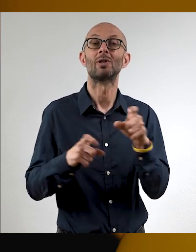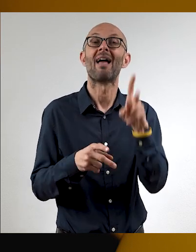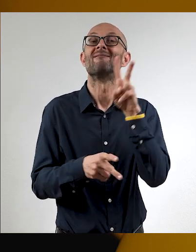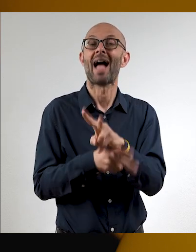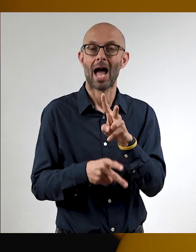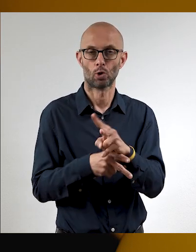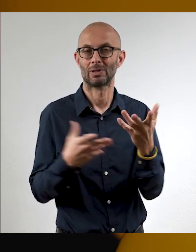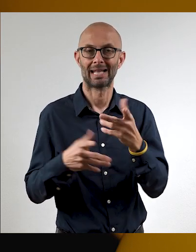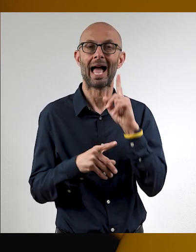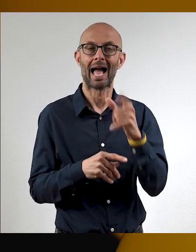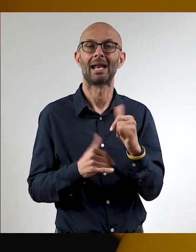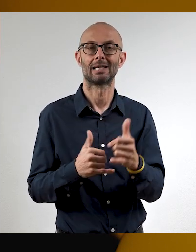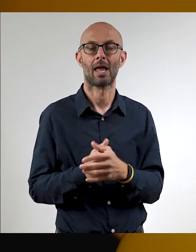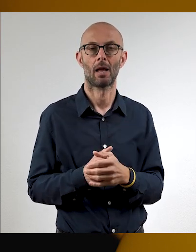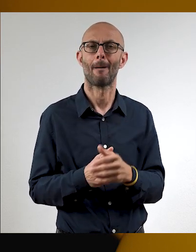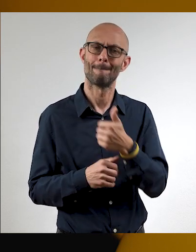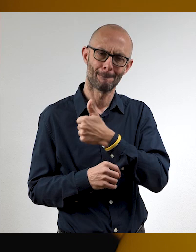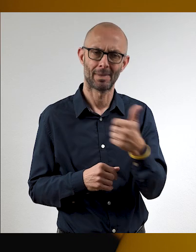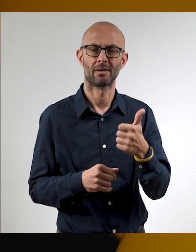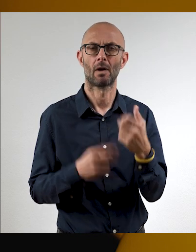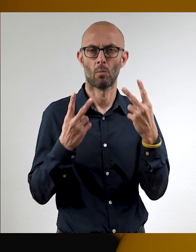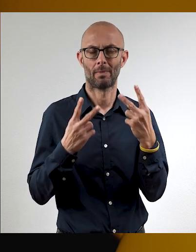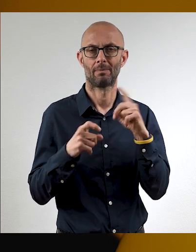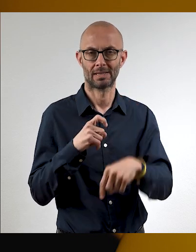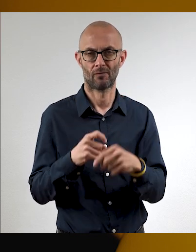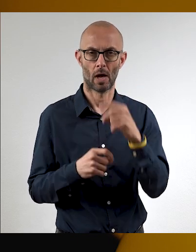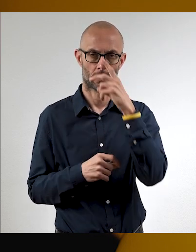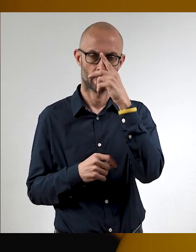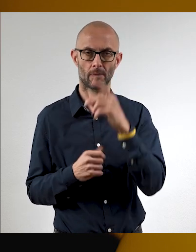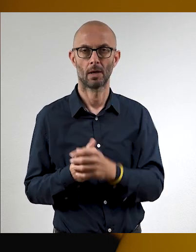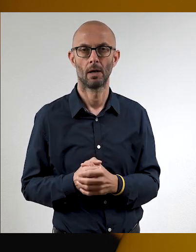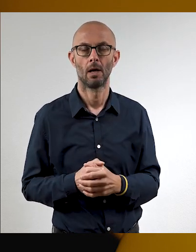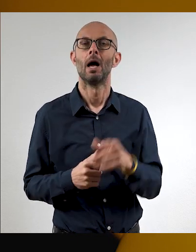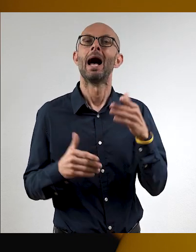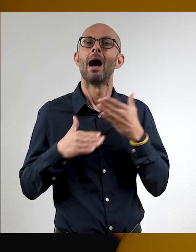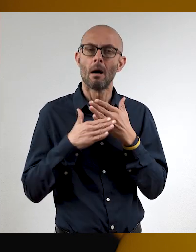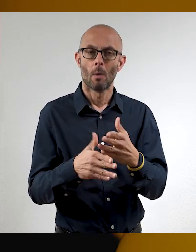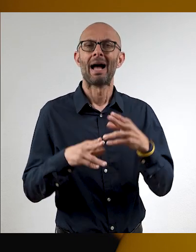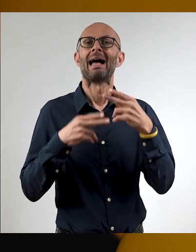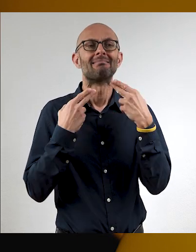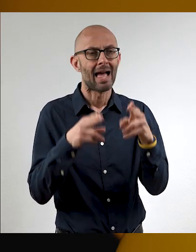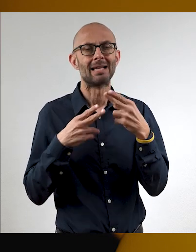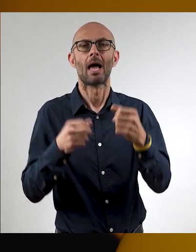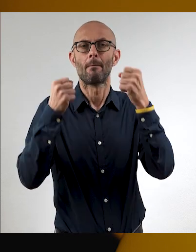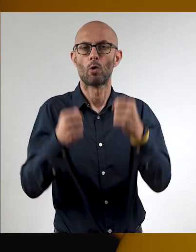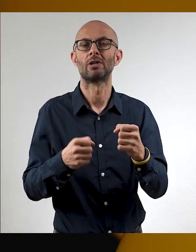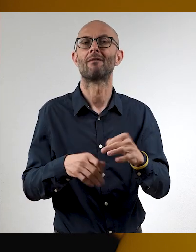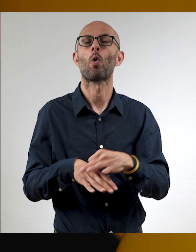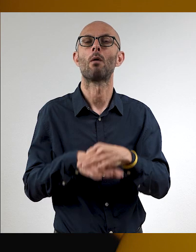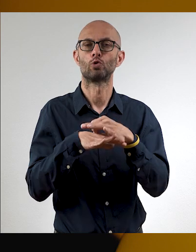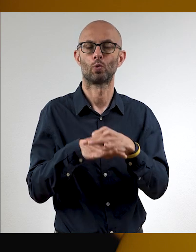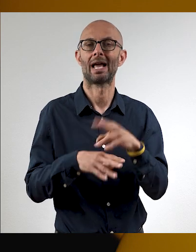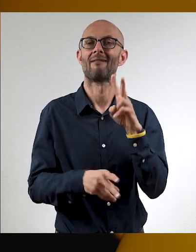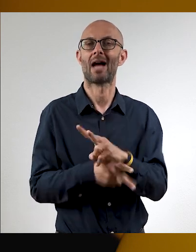varnost nekaj, kar je prvi korak. Ne? Se pravi, pomagati nazaj vzpostaviti občutek